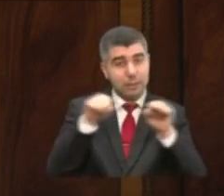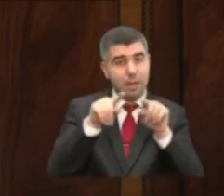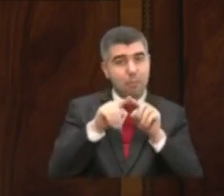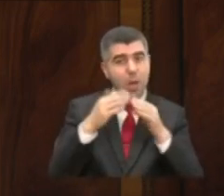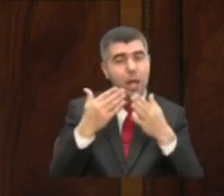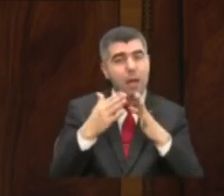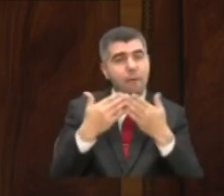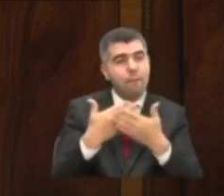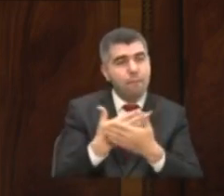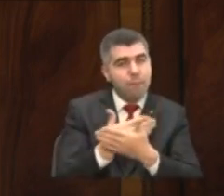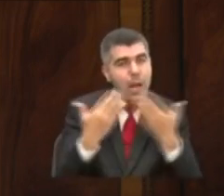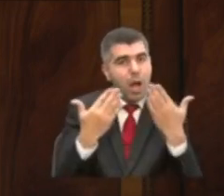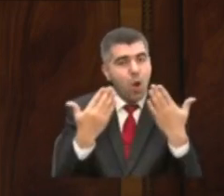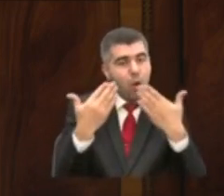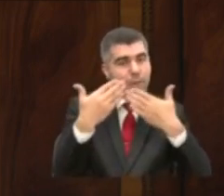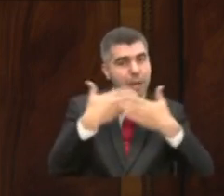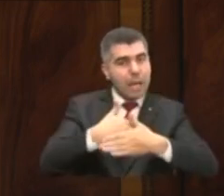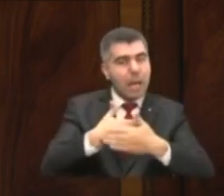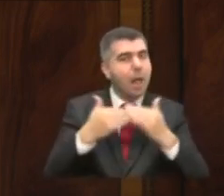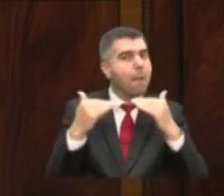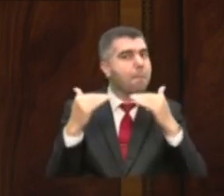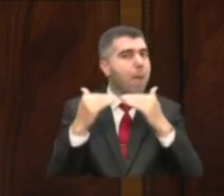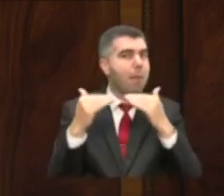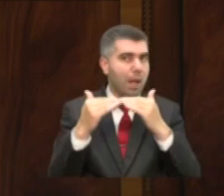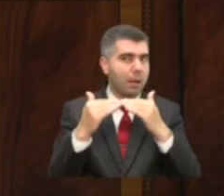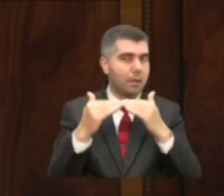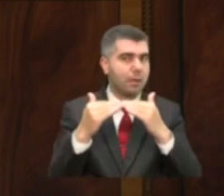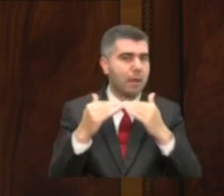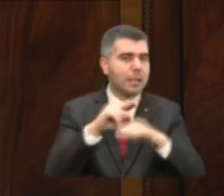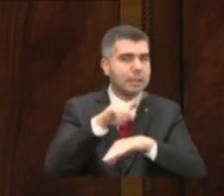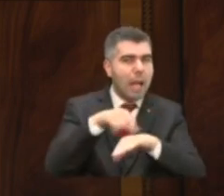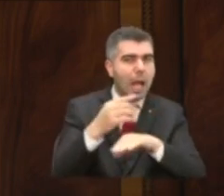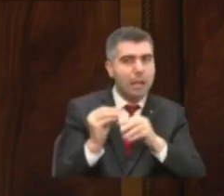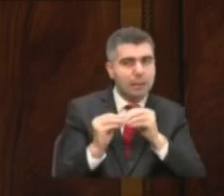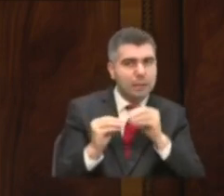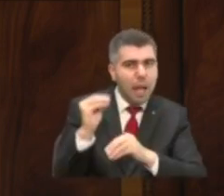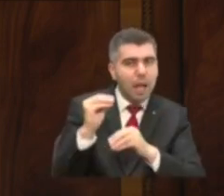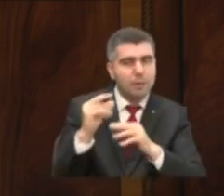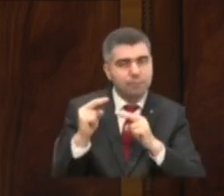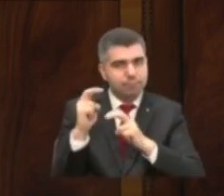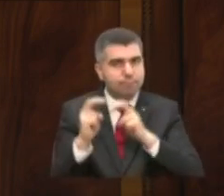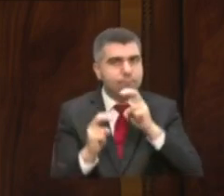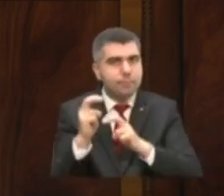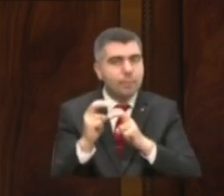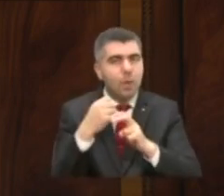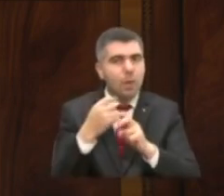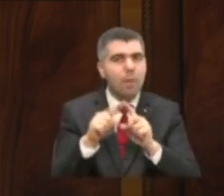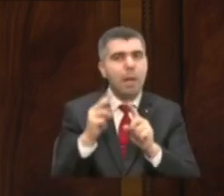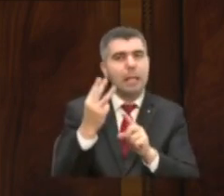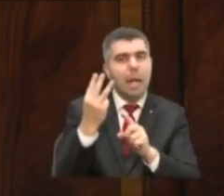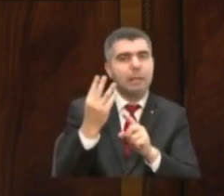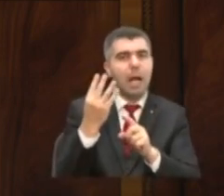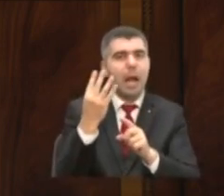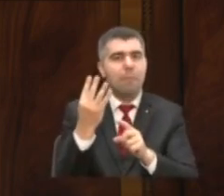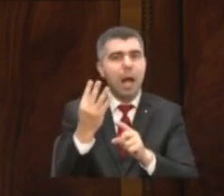والنهار متقاربين، فلذلك هو تغيير الساعه لا يعني، انما يعني اللي عندهم تباعد ديال 3 ساعات الى 4